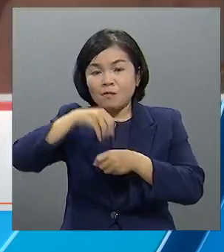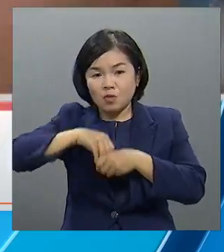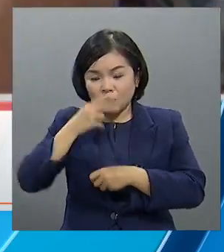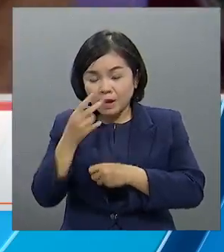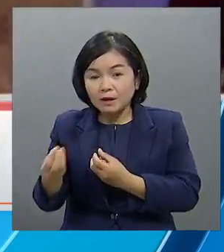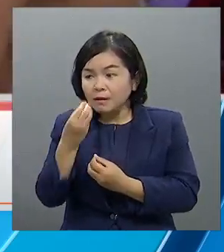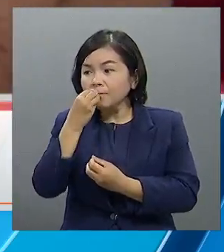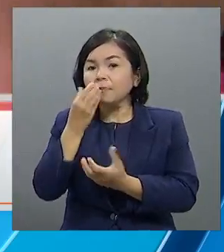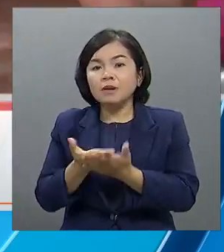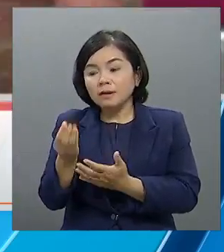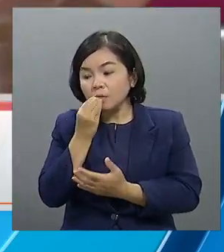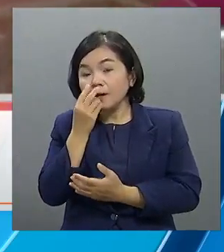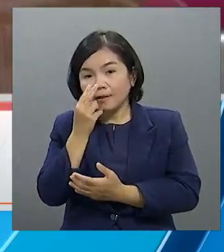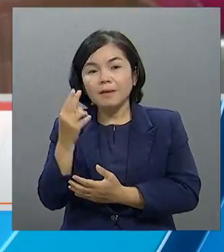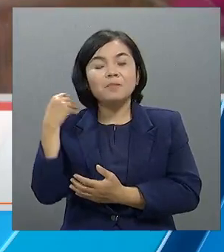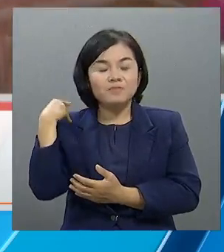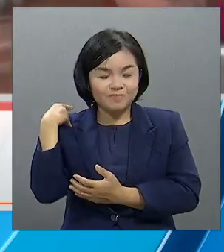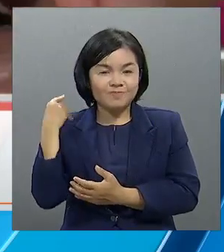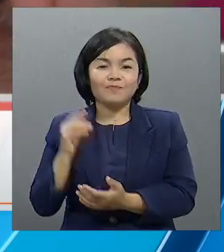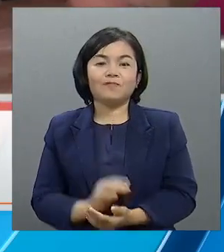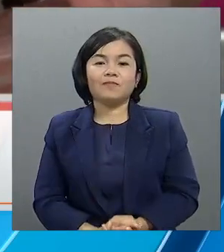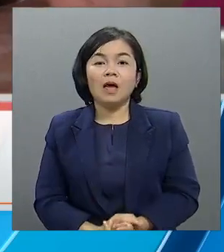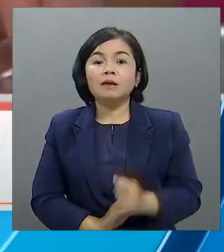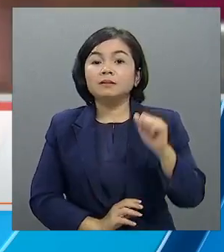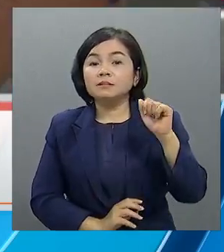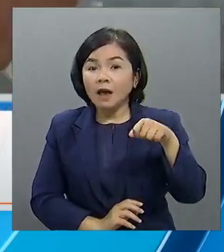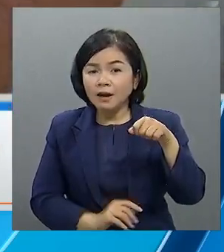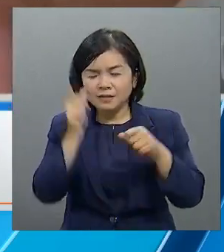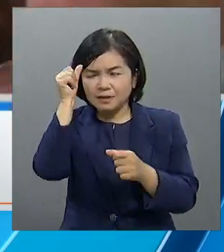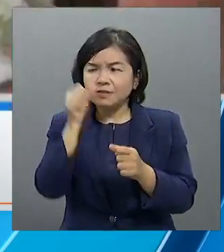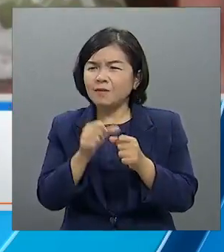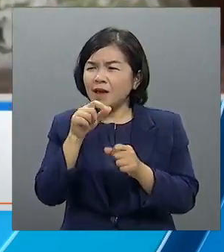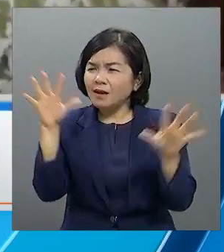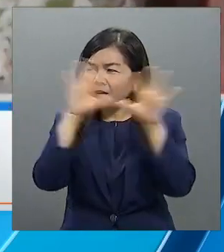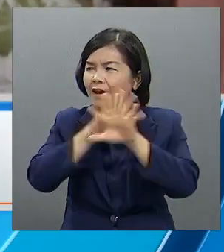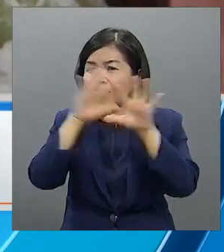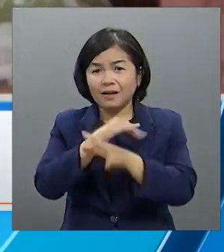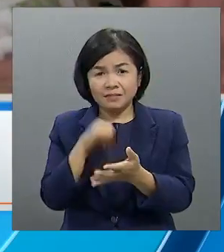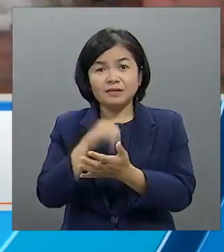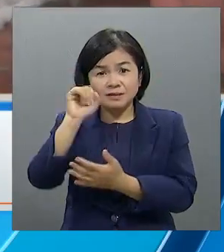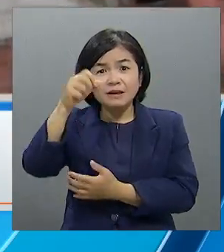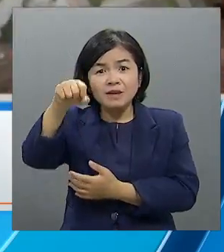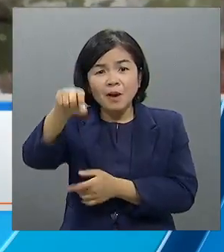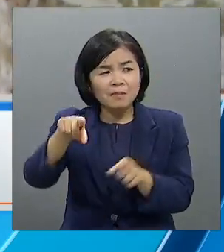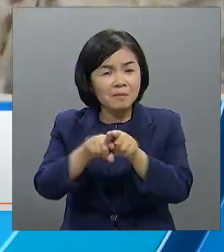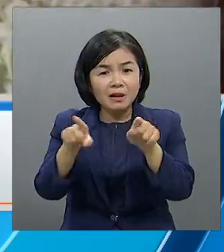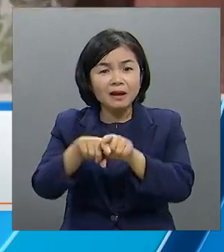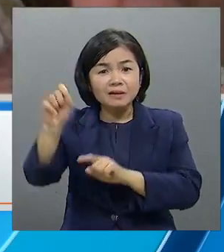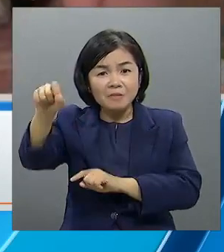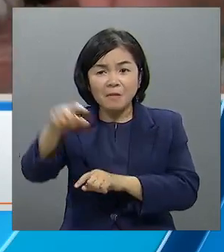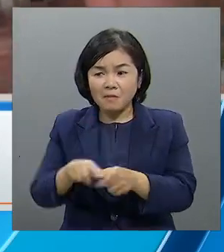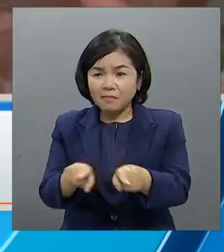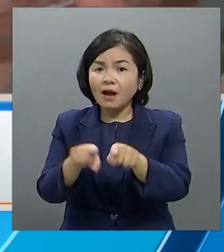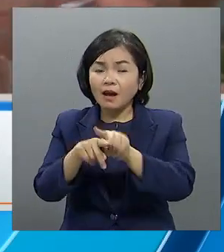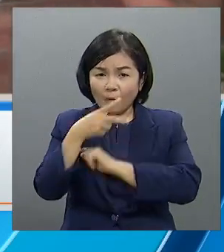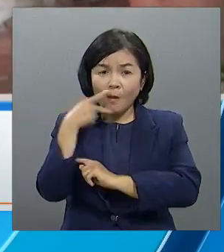ได้ชมกันนะคะ ใช่ค่ะถ้าจำไม่ผิดเหมือนที่จันทบุรีก็มีเหมือนกันนะมีเหมือนกันนะขนมชนิดนี้นะคะแต่อย่าถาม